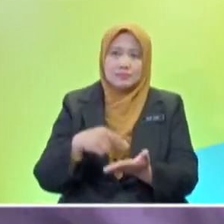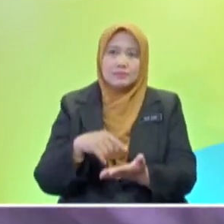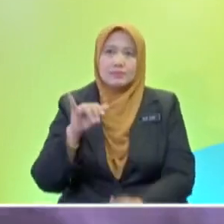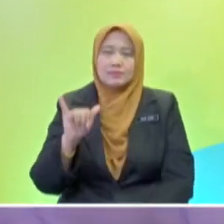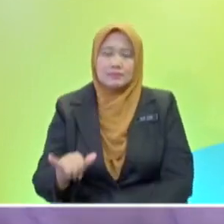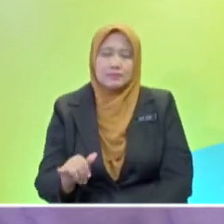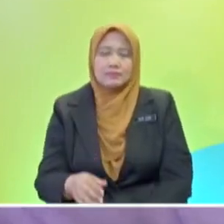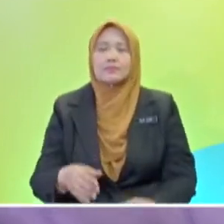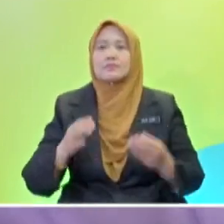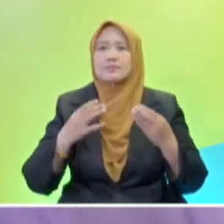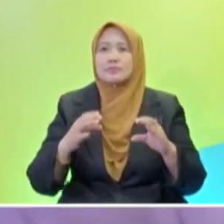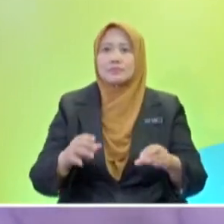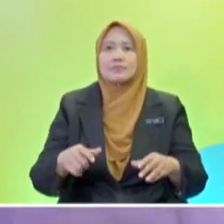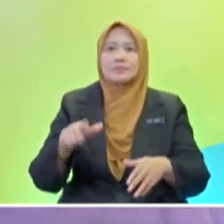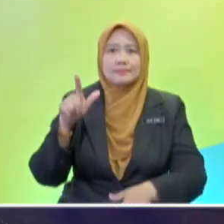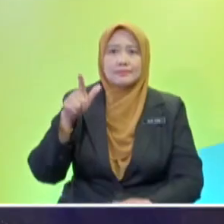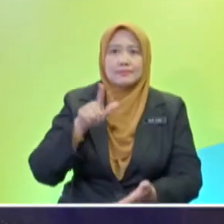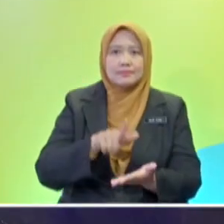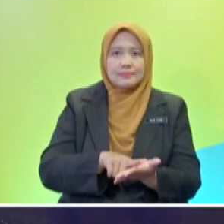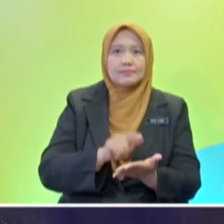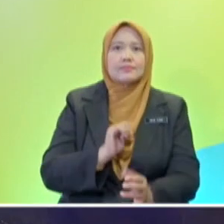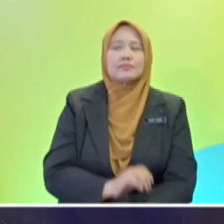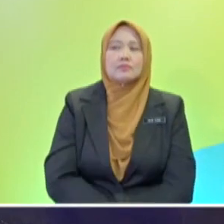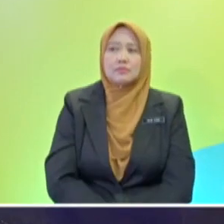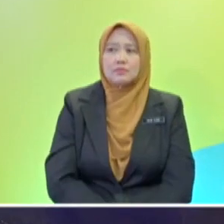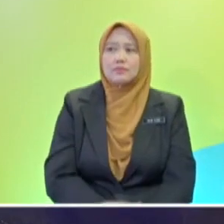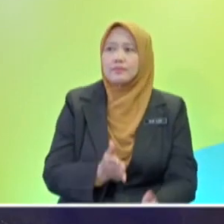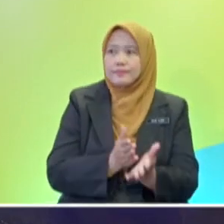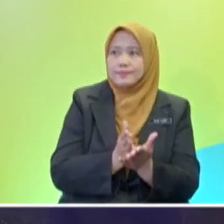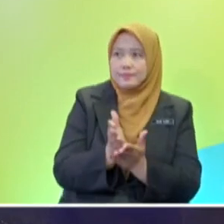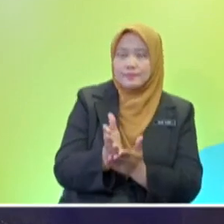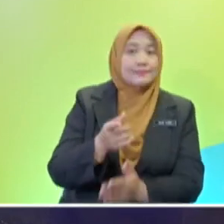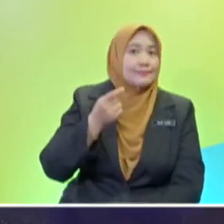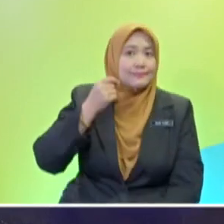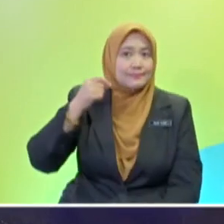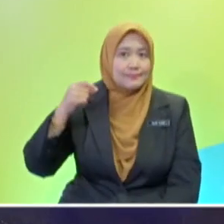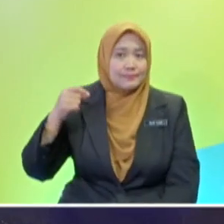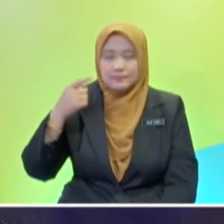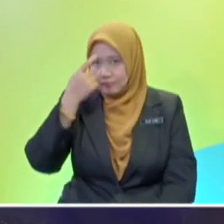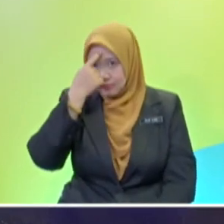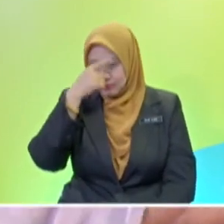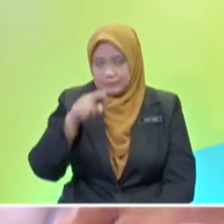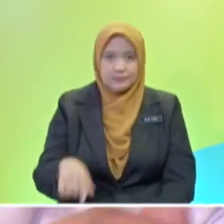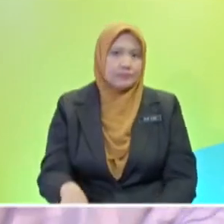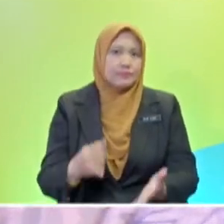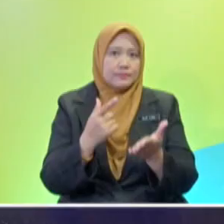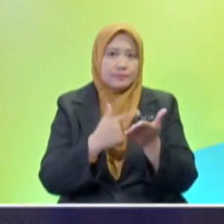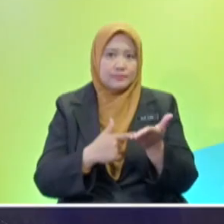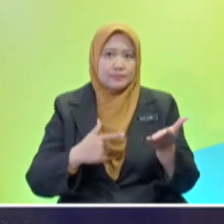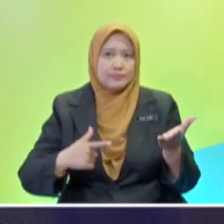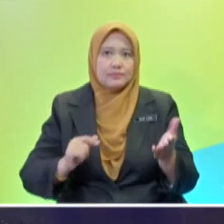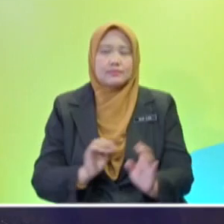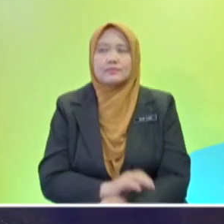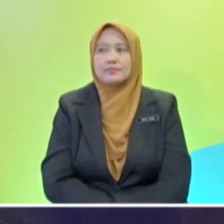dekat lah oke seterusnya Yaelah kita perlukan pensil untuk membuat laporan itu saja